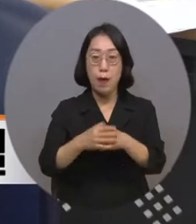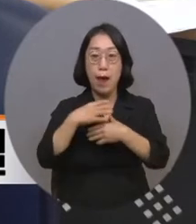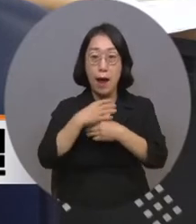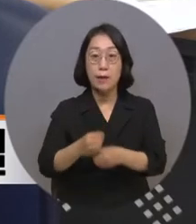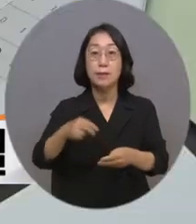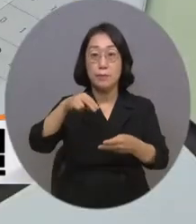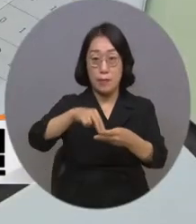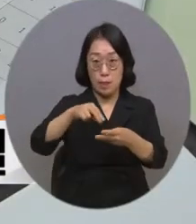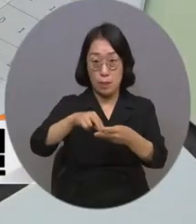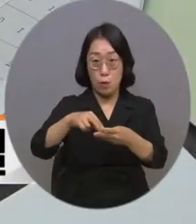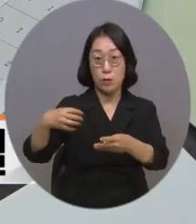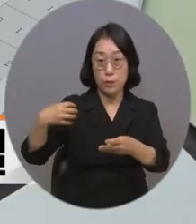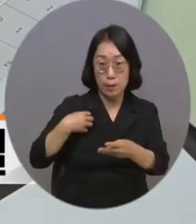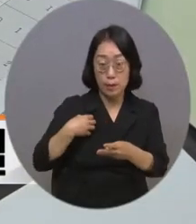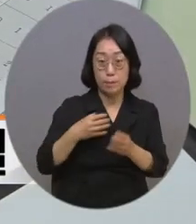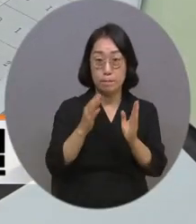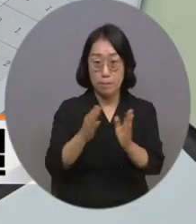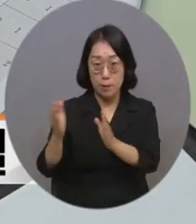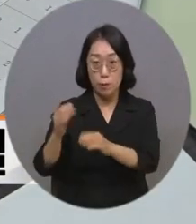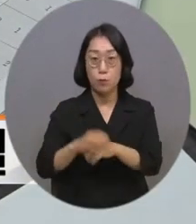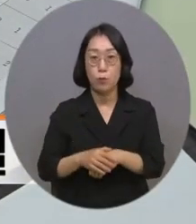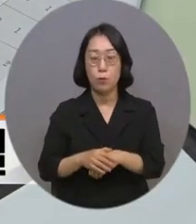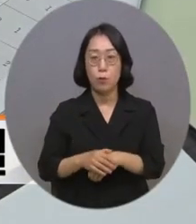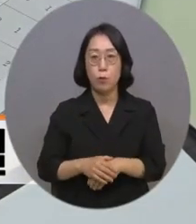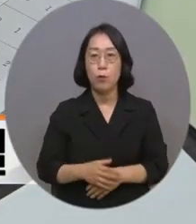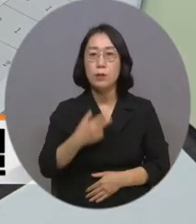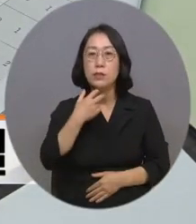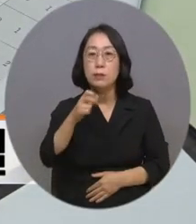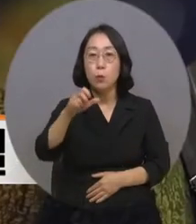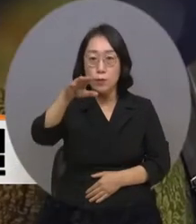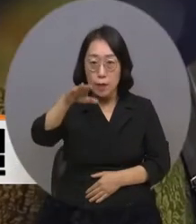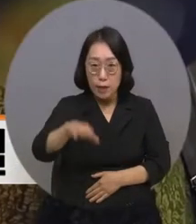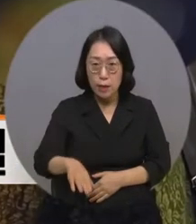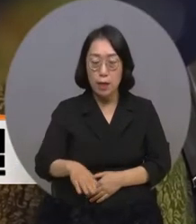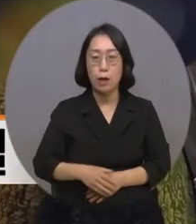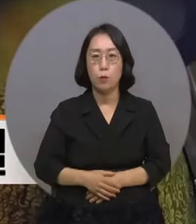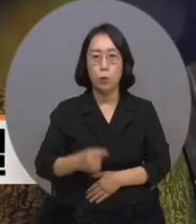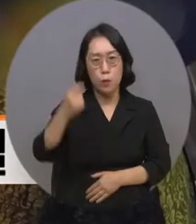치매안심센터와 진행하며 만 75세 이상 인지저하 노인 또는